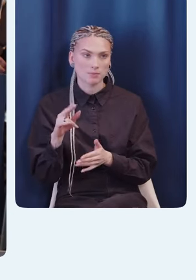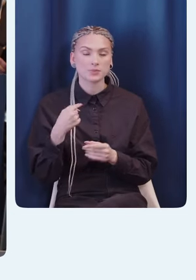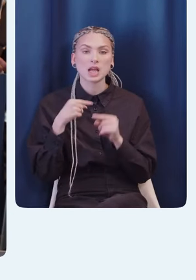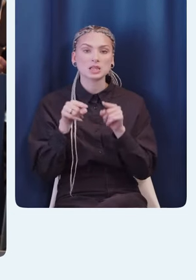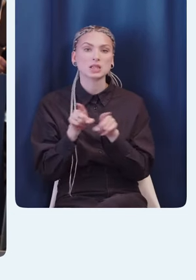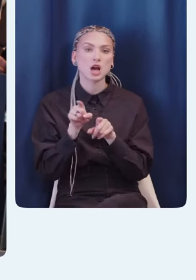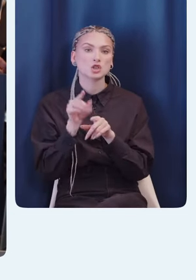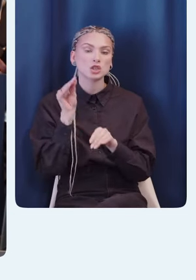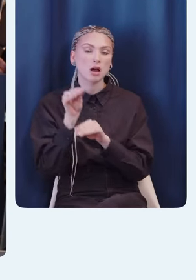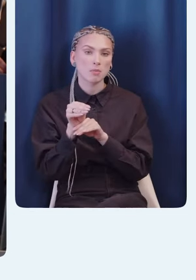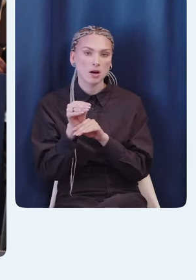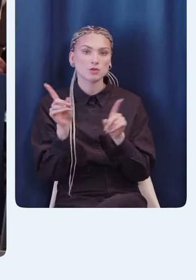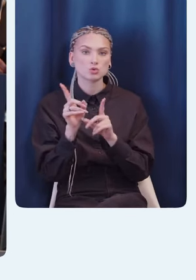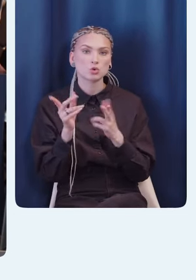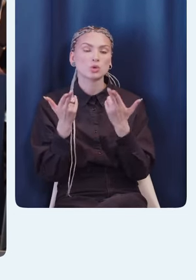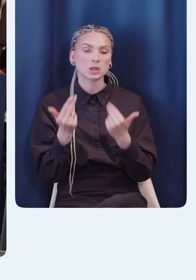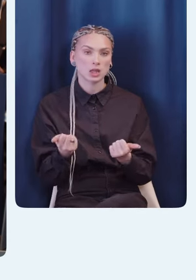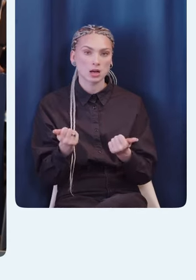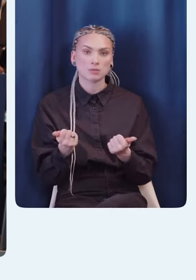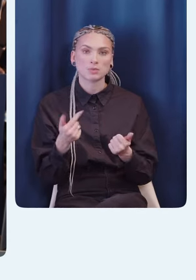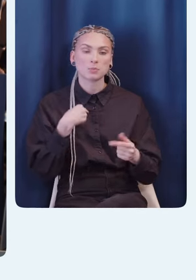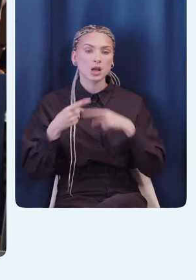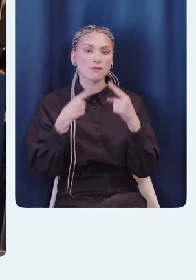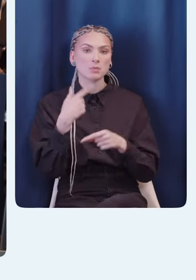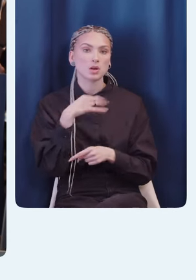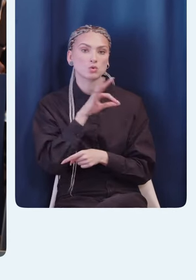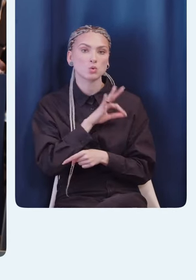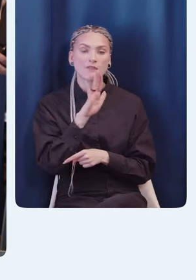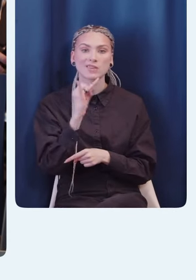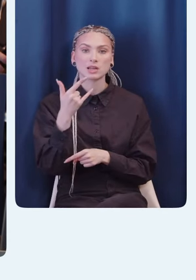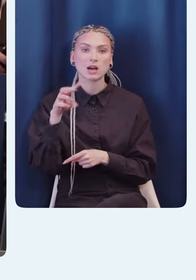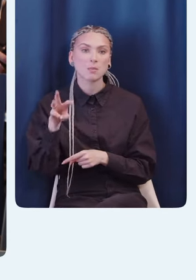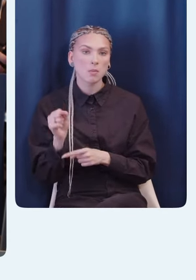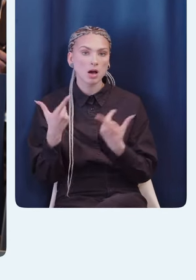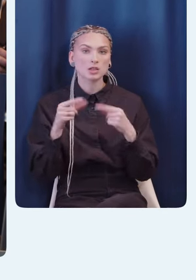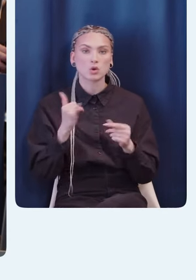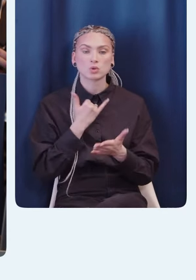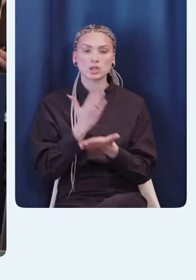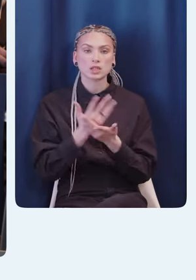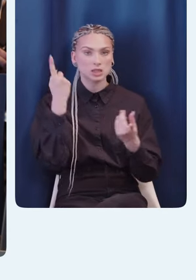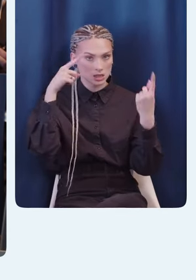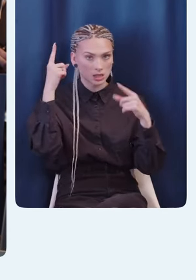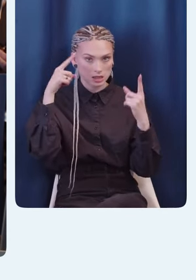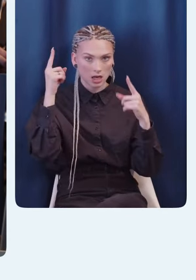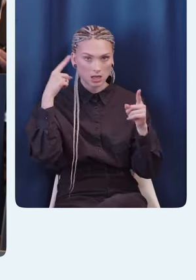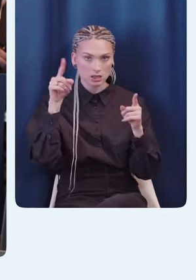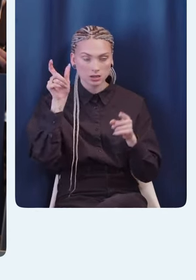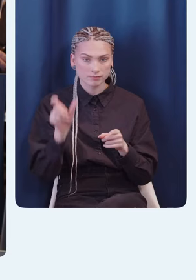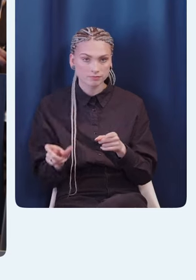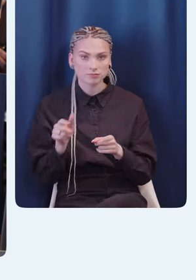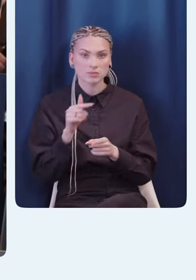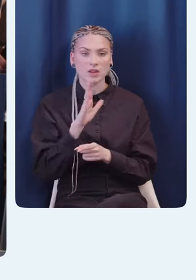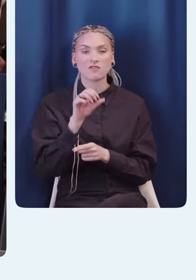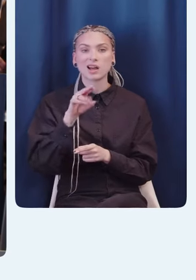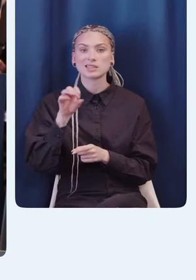еще добавлю, что да, мы, опять же, как я говорил, используем Figma, где у нас есть дизайнер, он Вадим, привет,